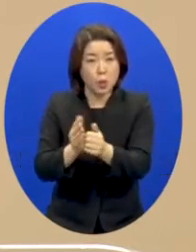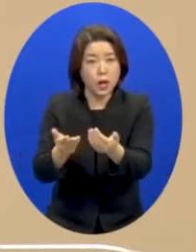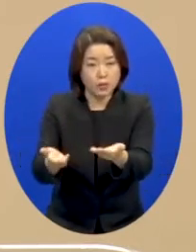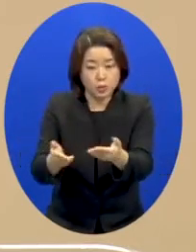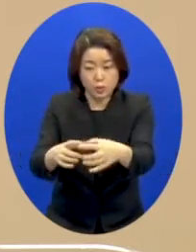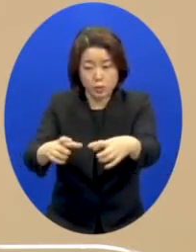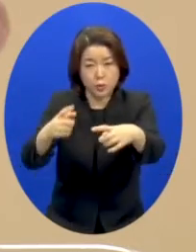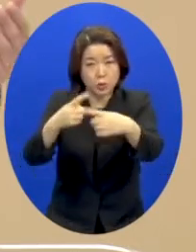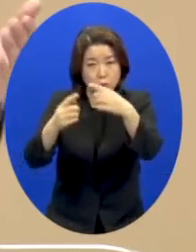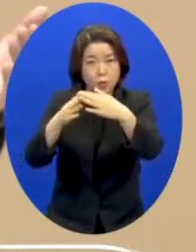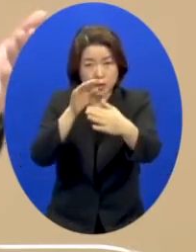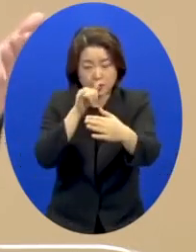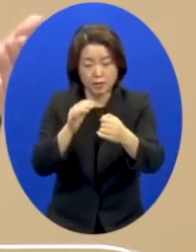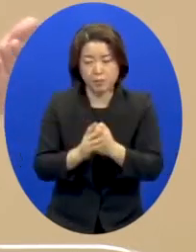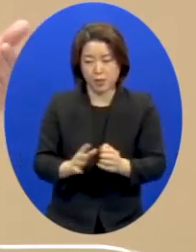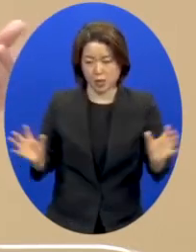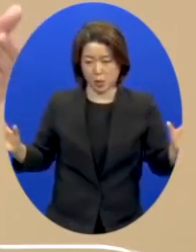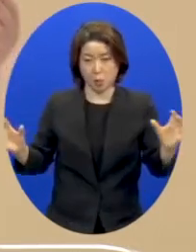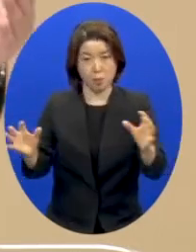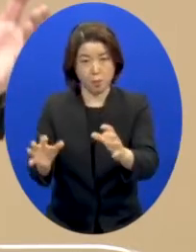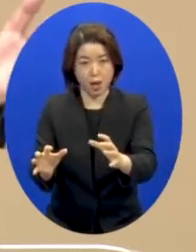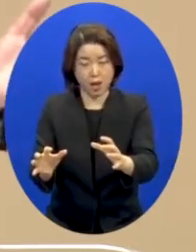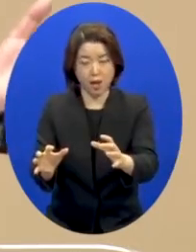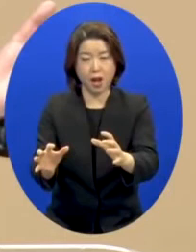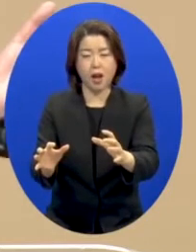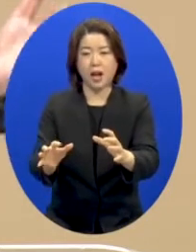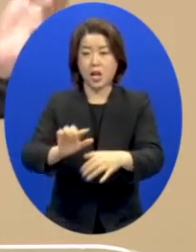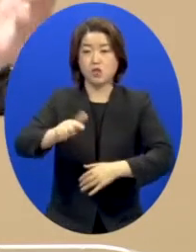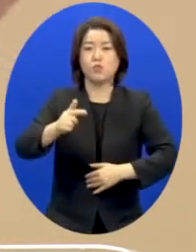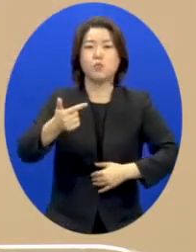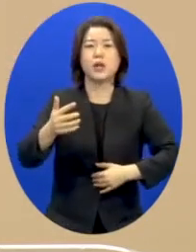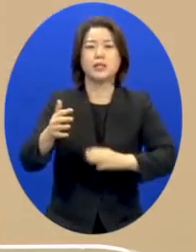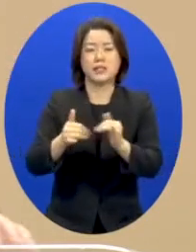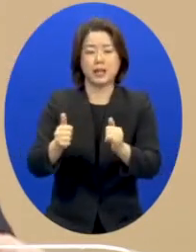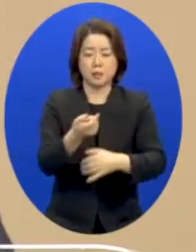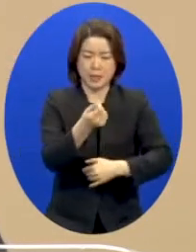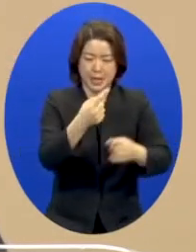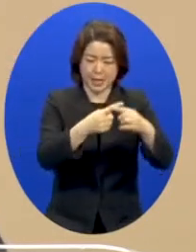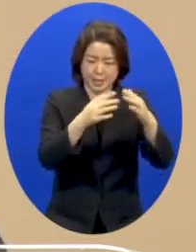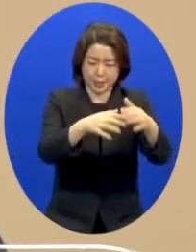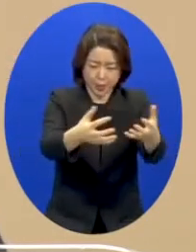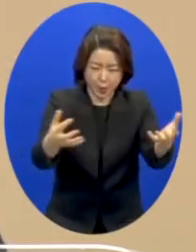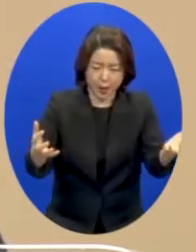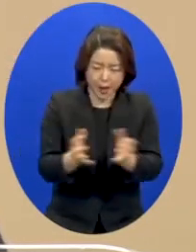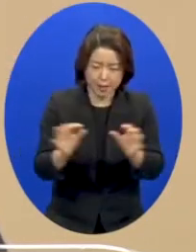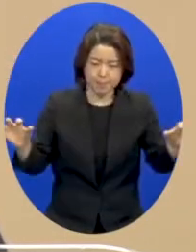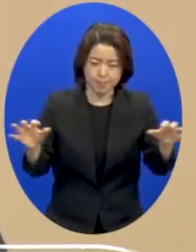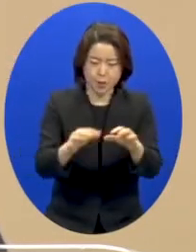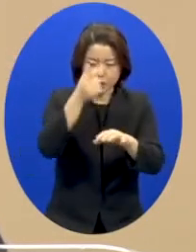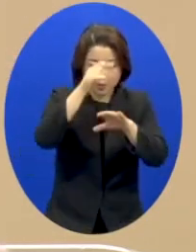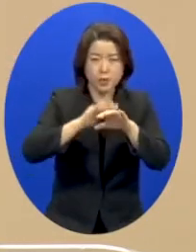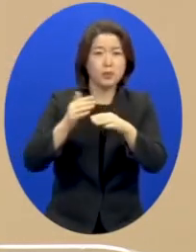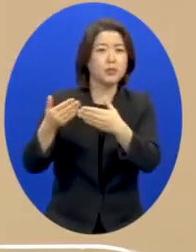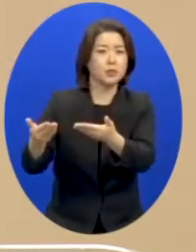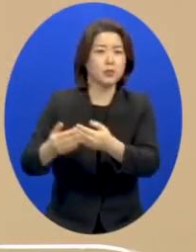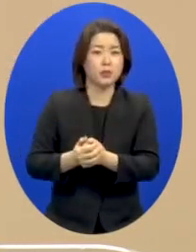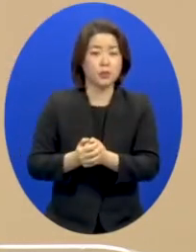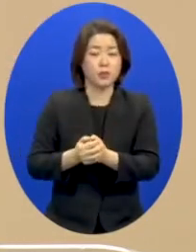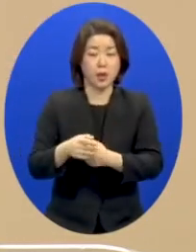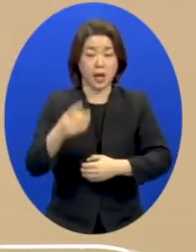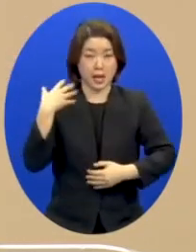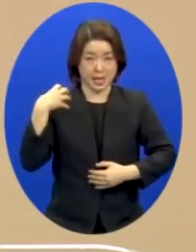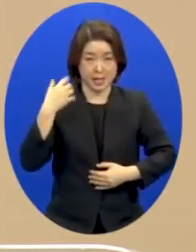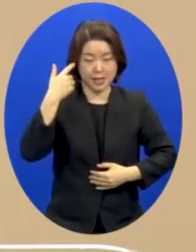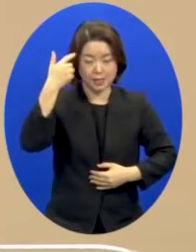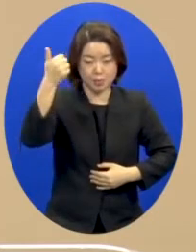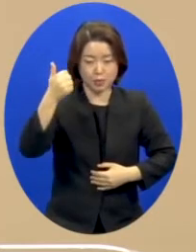오셨는데 한 600명이 넘는 사람들이 그 작은 예배당에 꽉 모여서 예배를 드리더랍니다. 그래서 그 담임